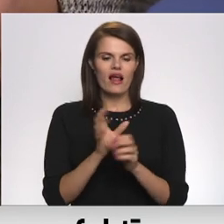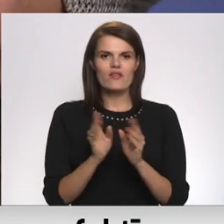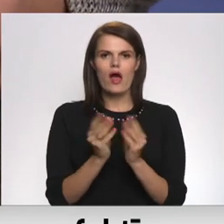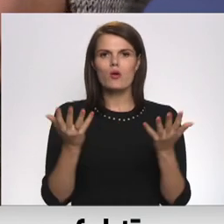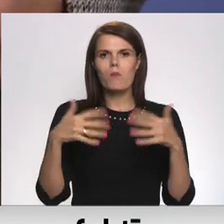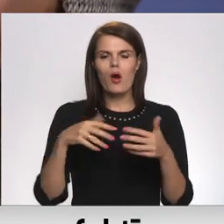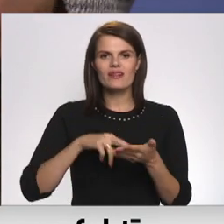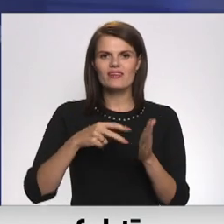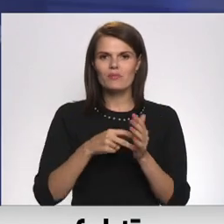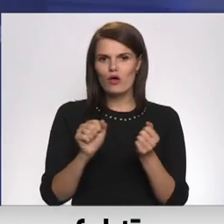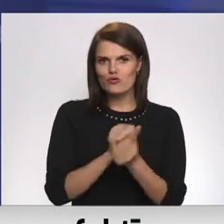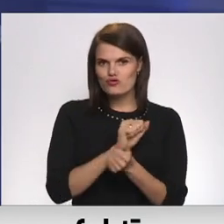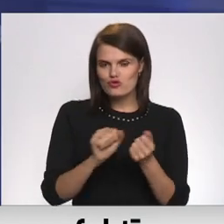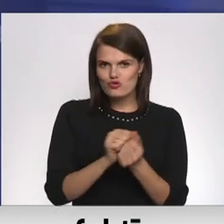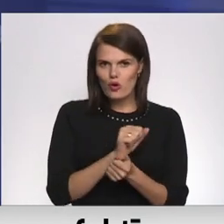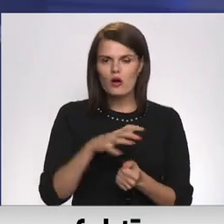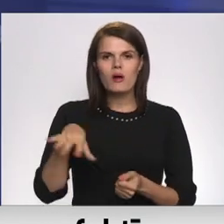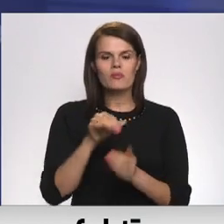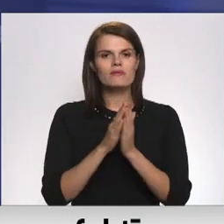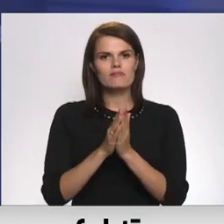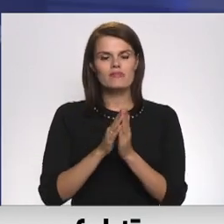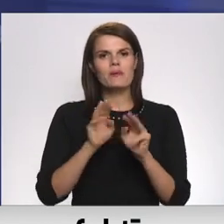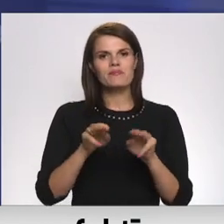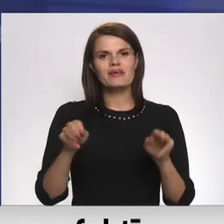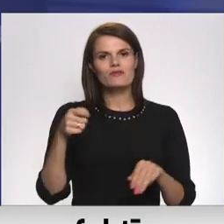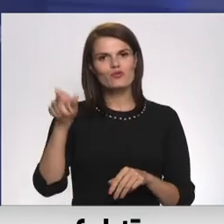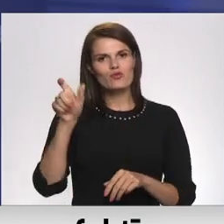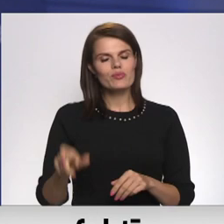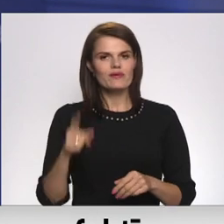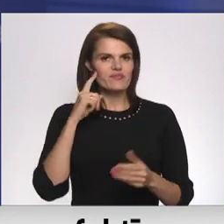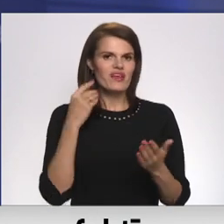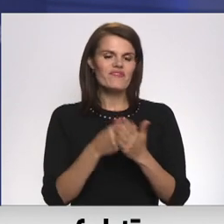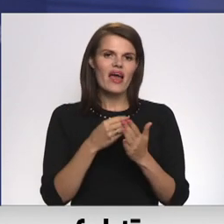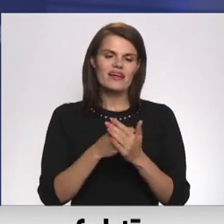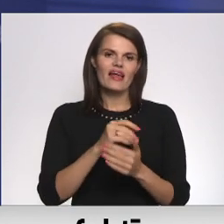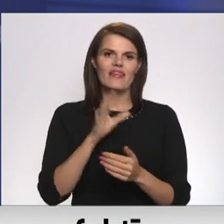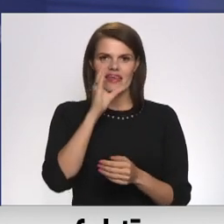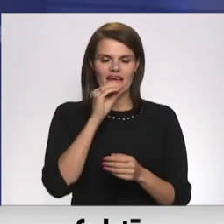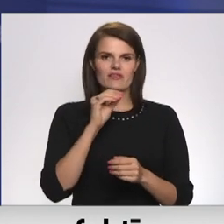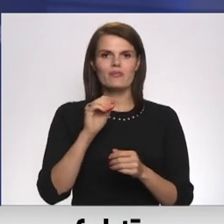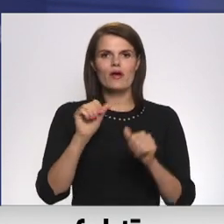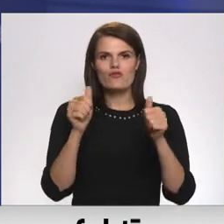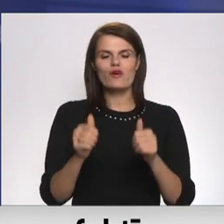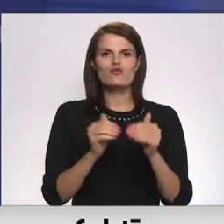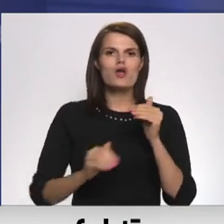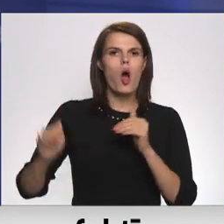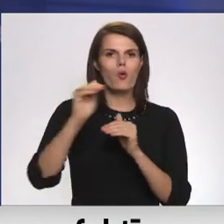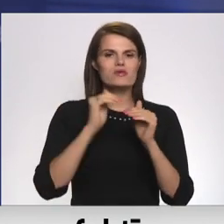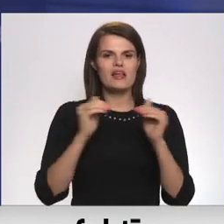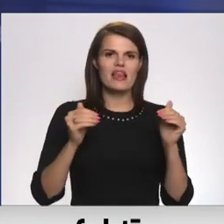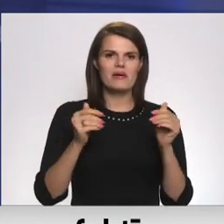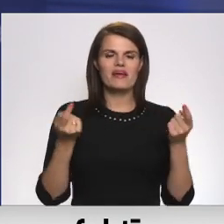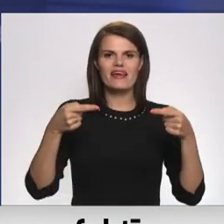plānošanas dokumentiem. Mēs aicinām arī ministru prezidentu vērtēt iespēju veidot šo te augstu līmeņu krīzes vadības institūciju, kas